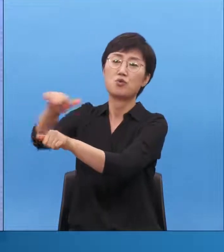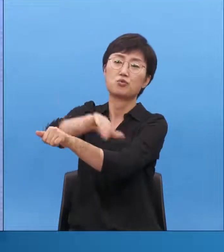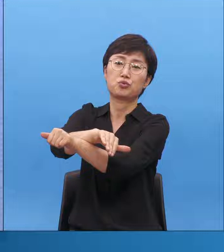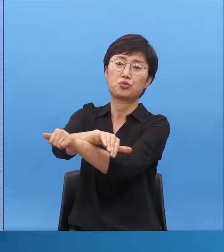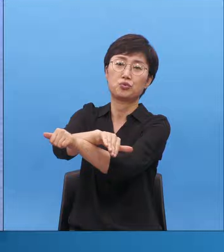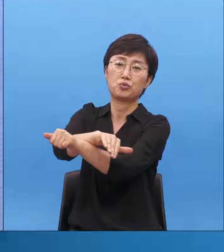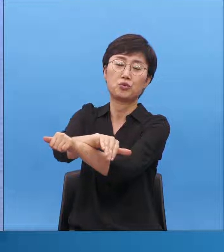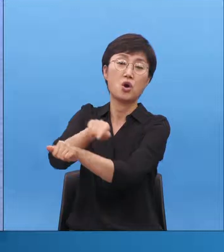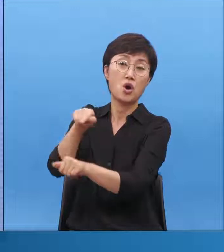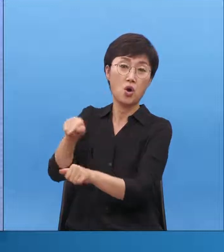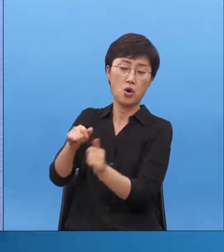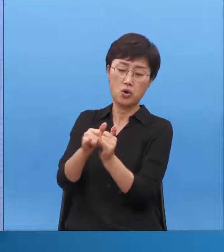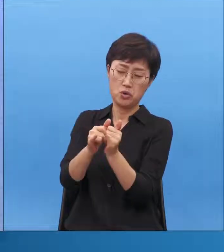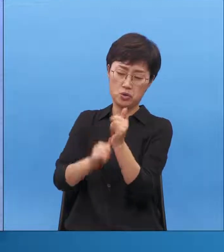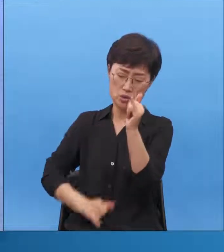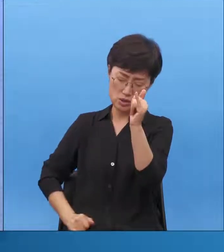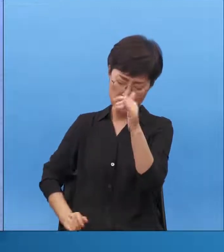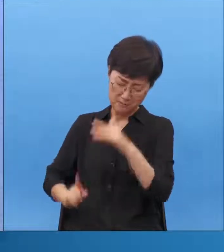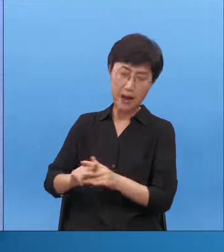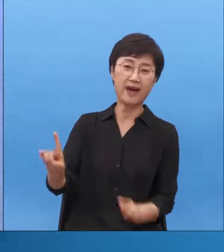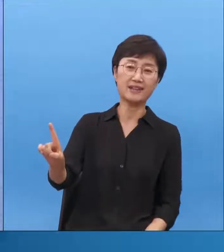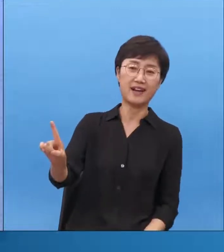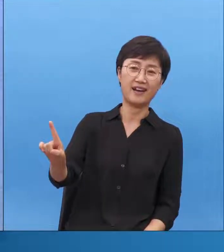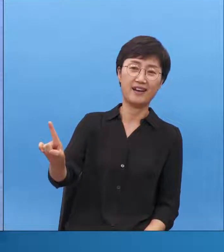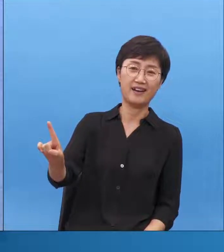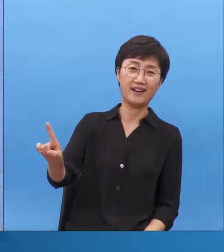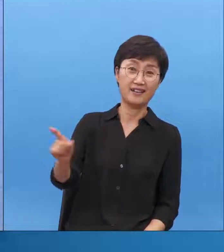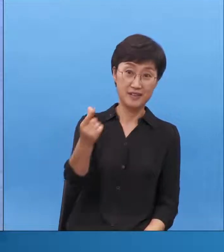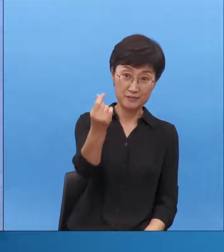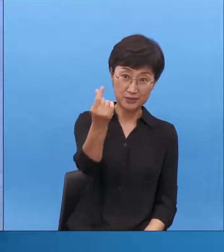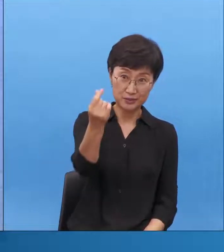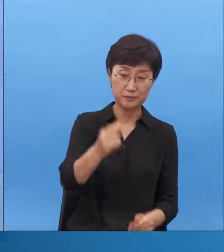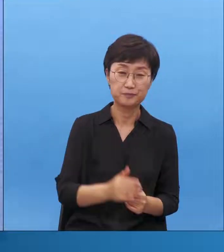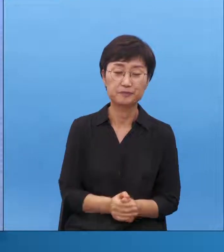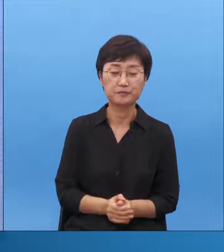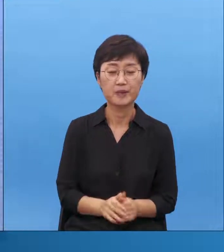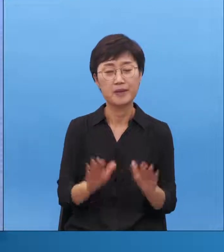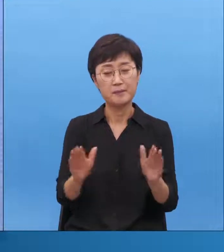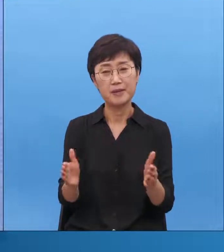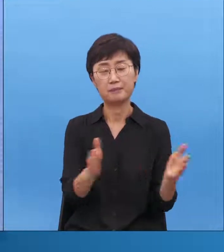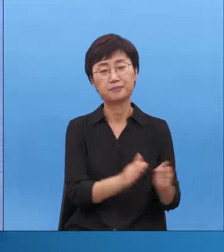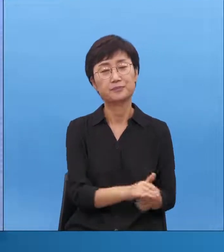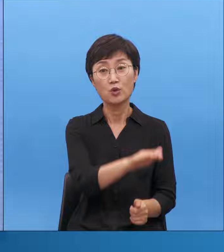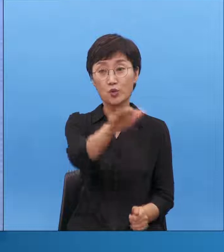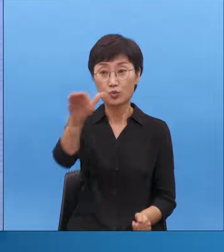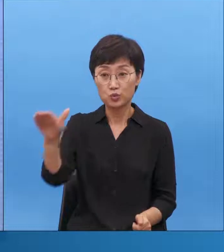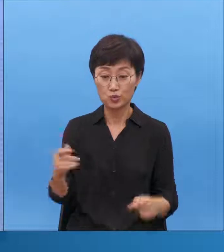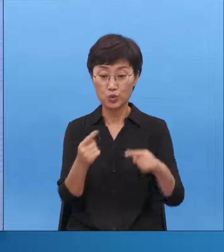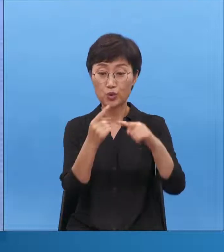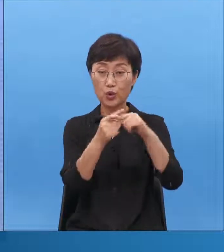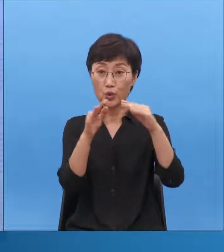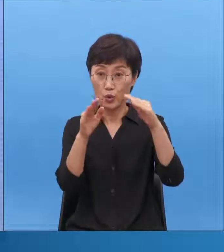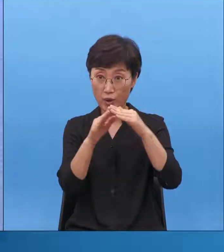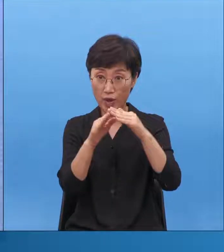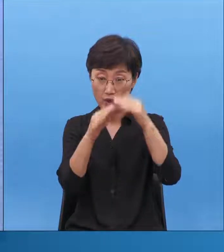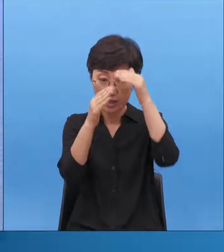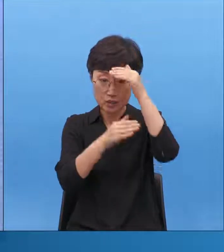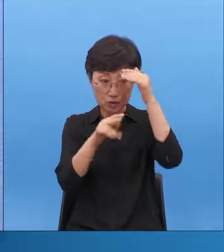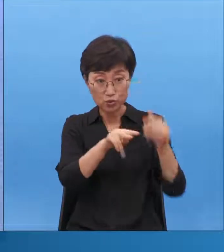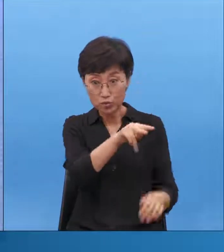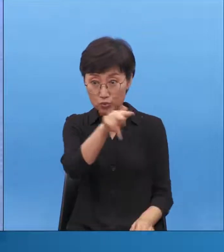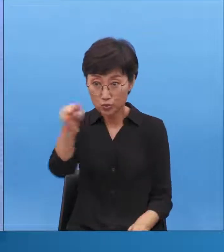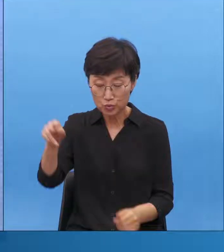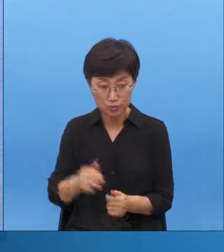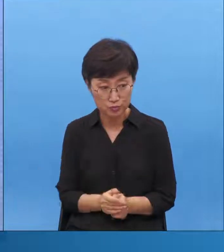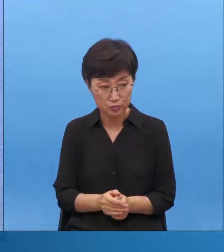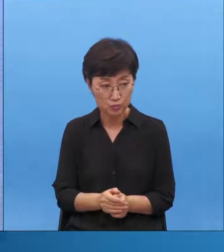우리 이 교회는 좀 보면은 성도님들이 어려움을 당하거나 상을 당하거나 이렇게 할 때 좀 관심이 없는 것 같아요.